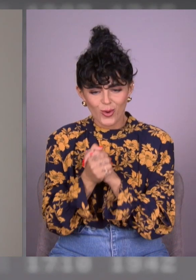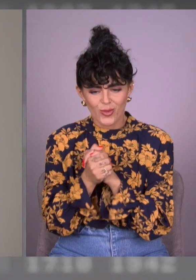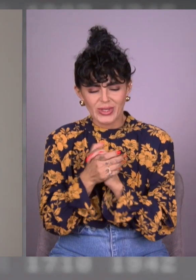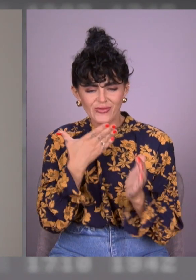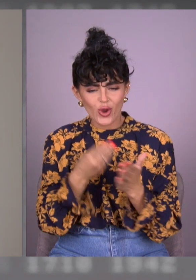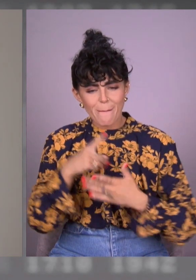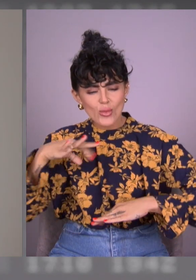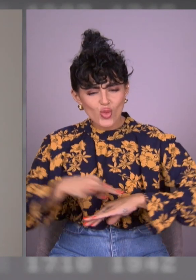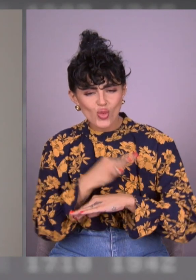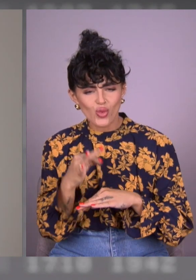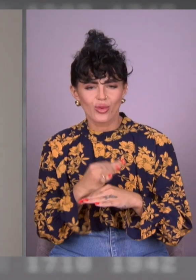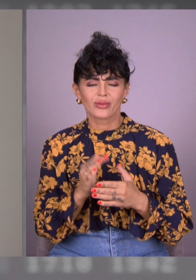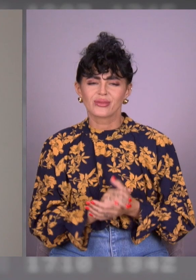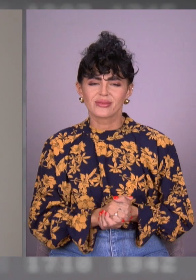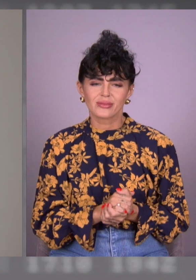руку.